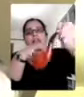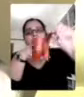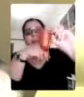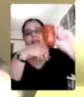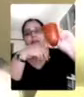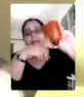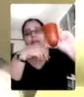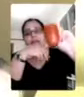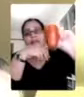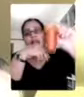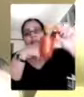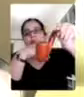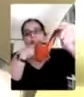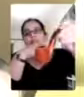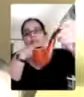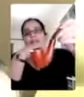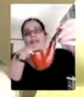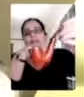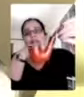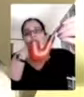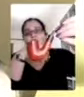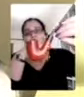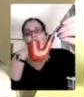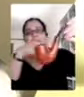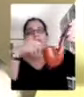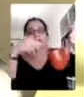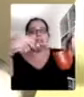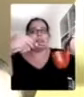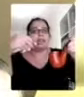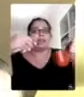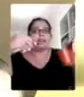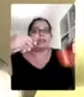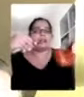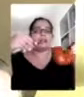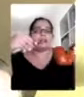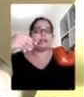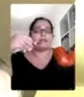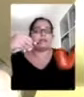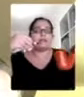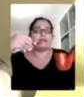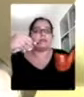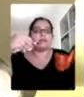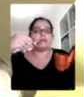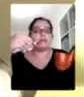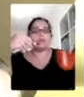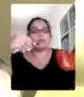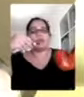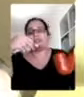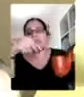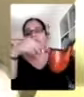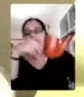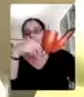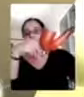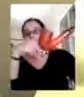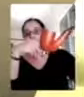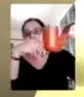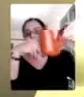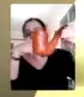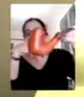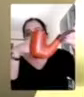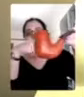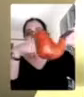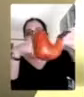Ve hiç verim alamadım. Hatta bu pipoyu satmayı falan düşünüyordum. Sonra bir gün